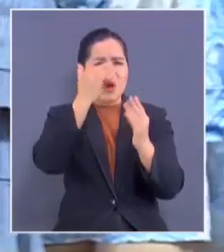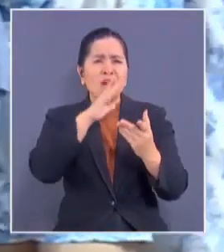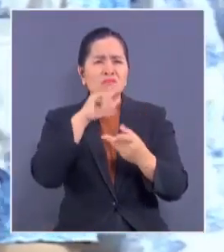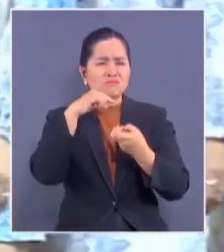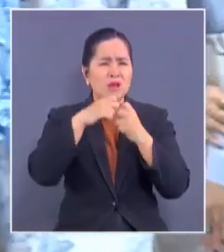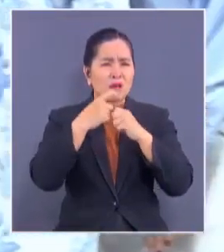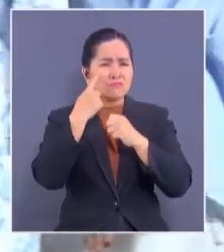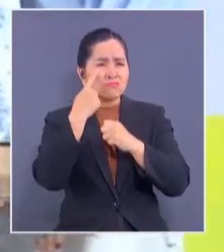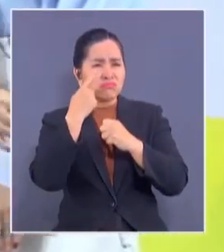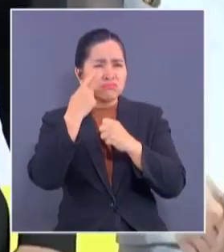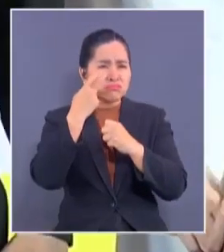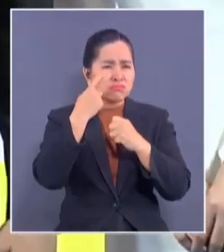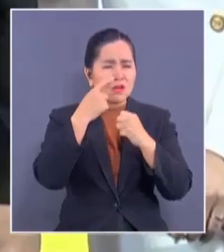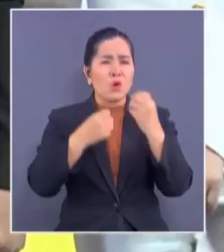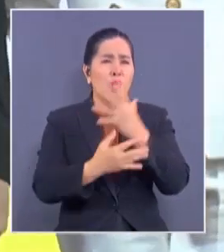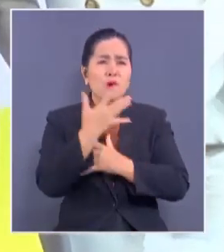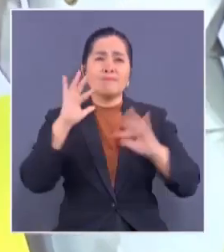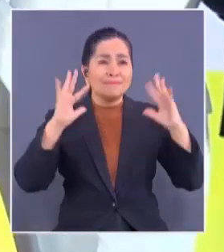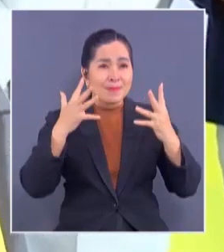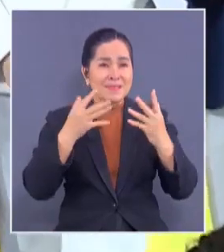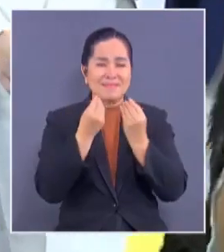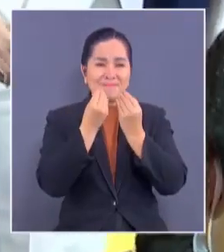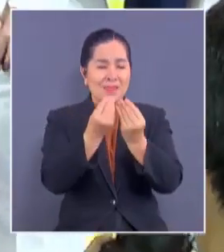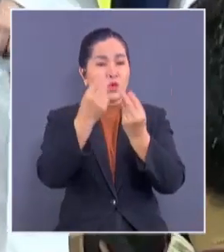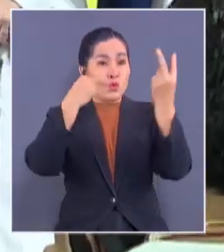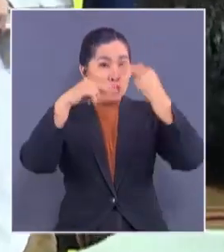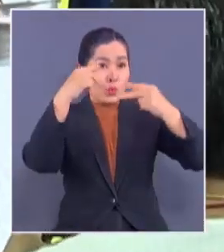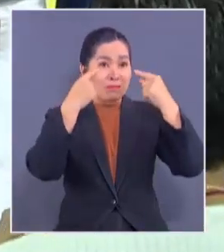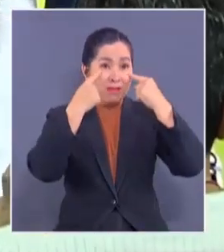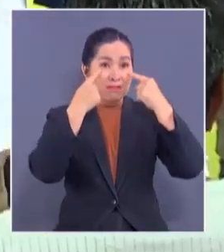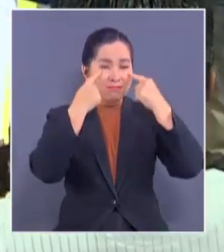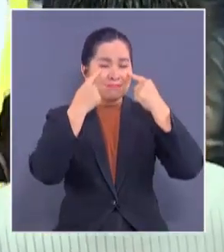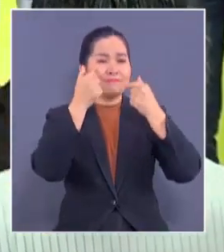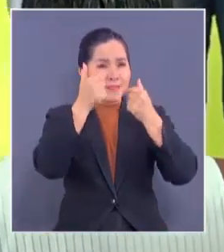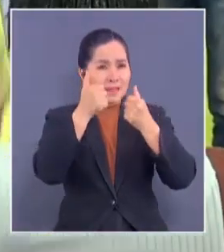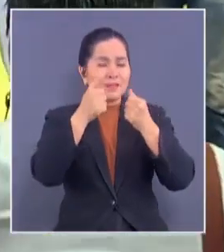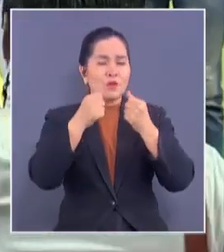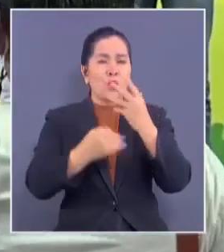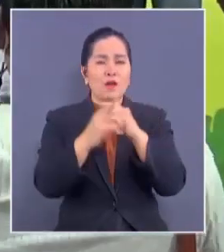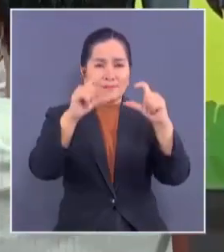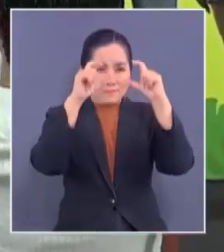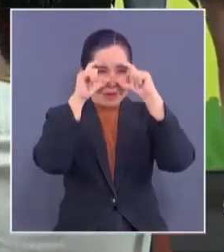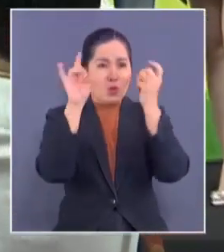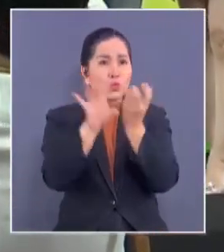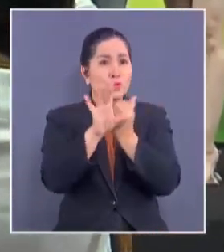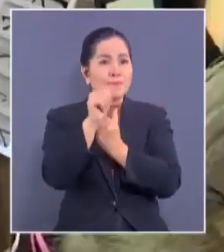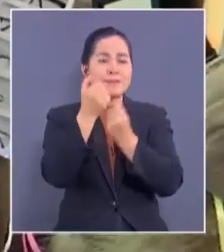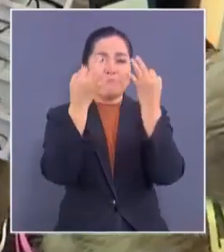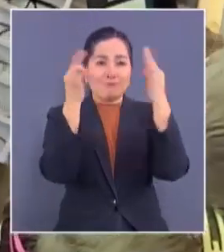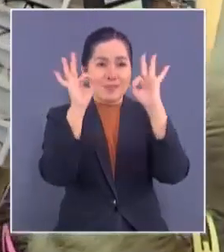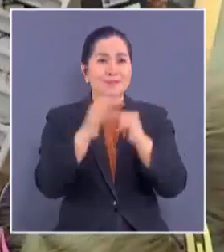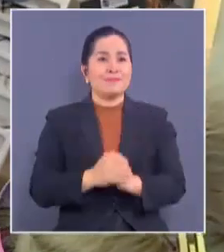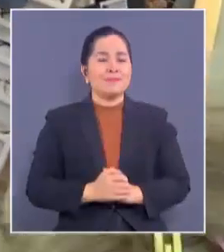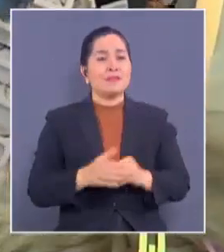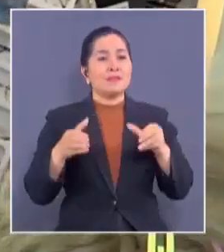ภาวะสายตาผิดปกติและขาดโอกาสให้ได้รับการตรวจสุขภาพดวงตาและได้ใช้แว่นสายตาที่มีประสิทธิภาพฟรี